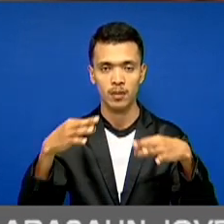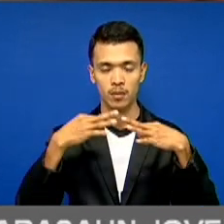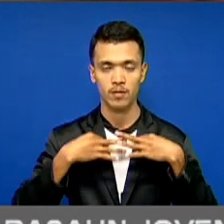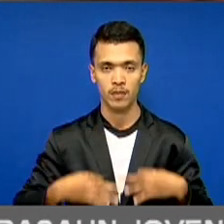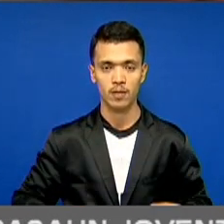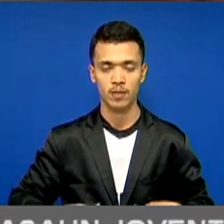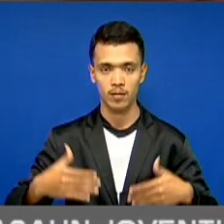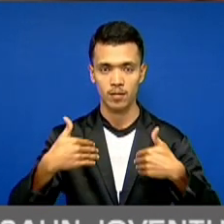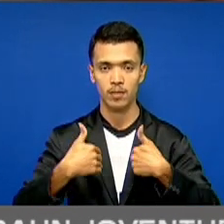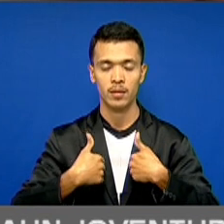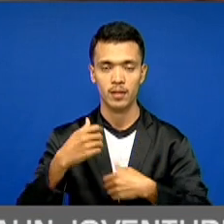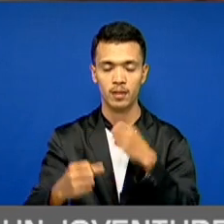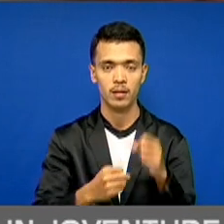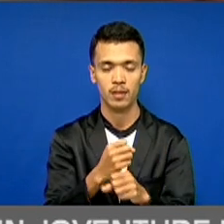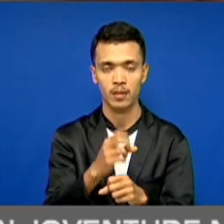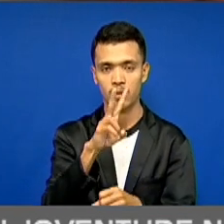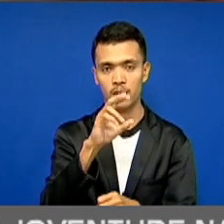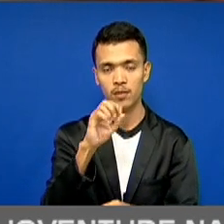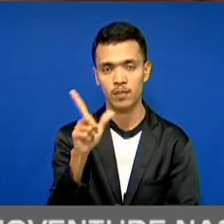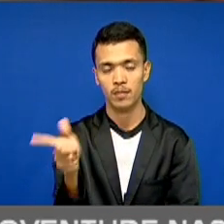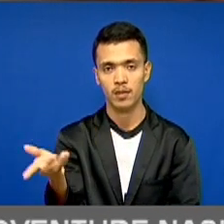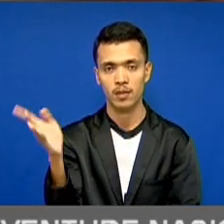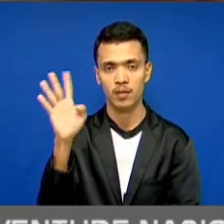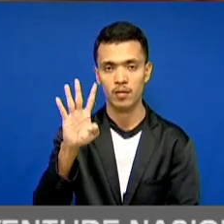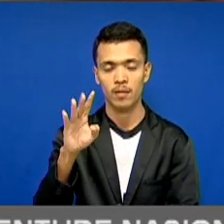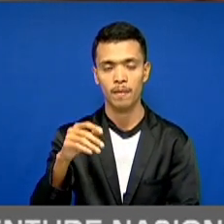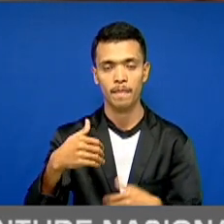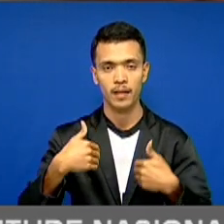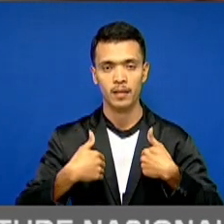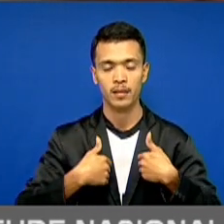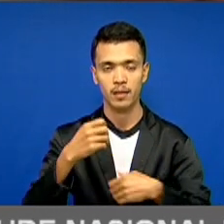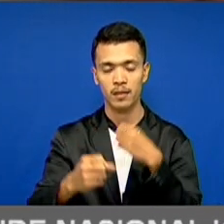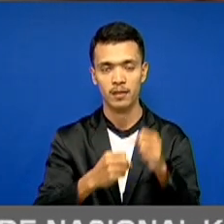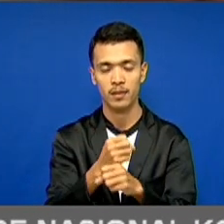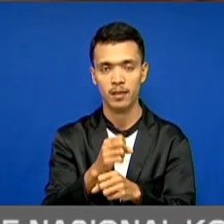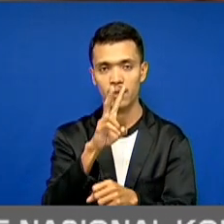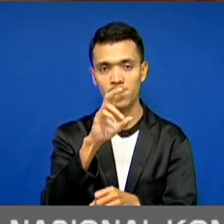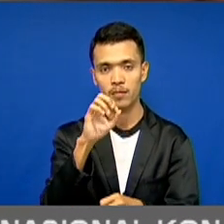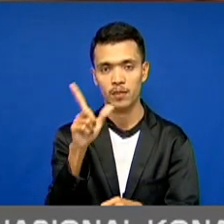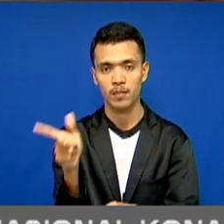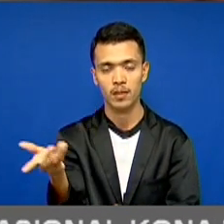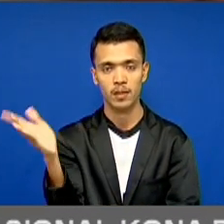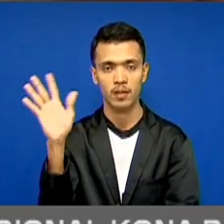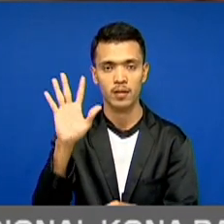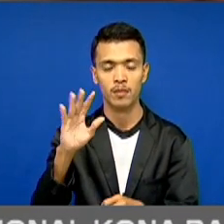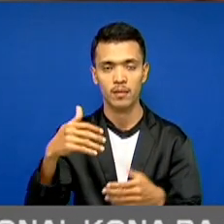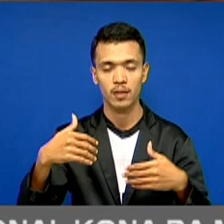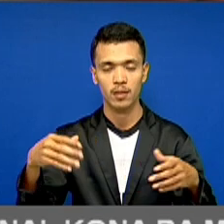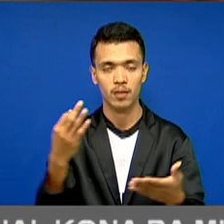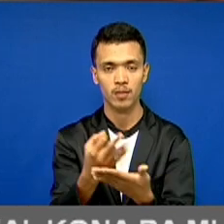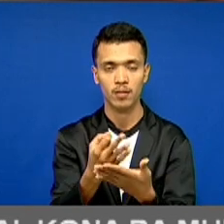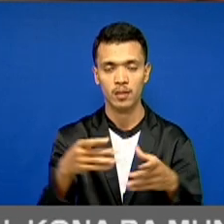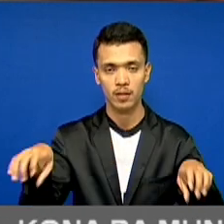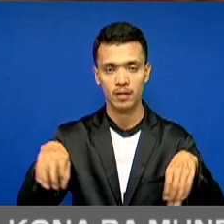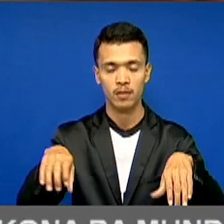2024 conforme quando iha 2025 ma kita iha orçamento ba físico projeto físico nia hau sinti ida